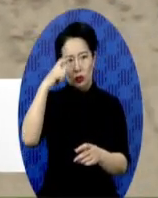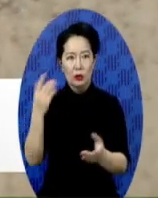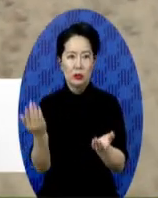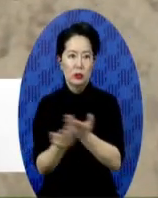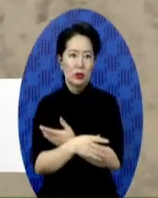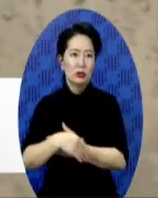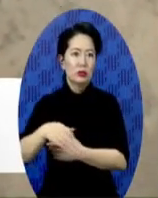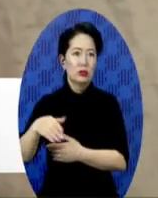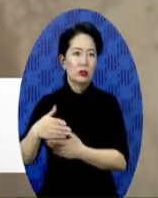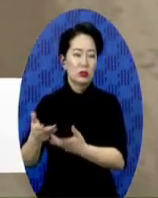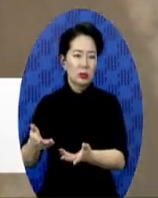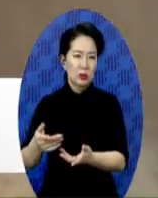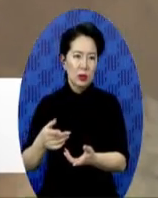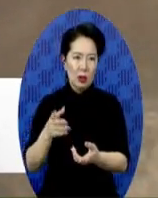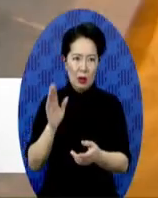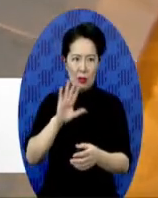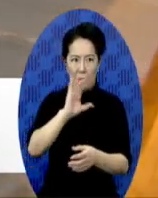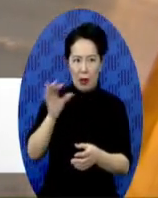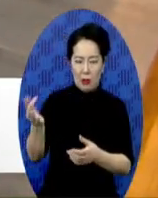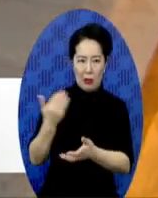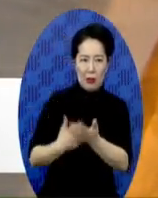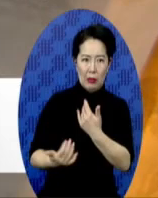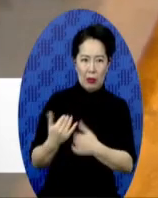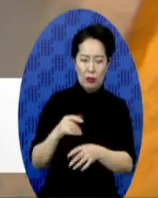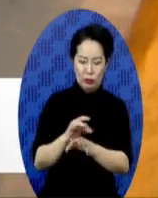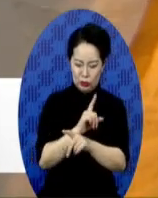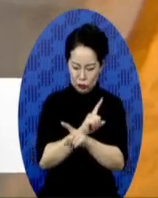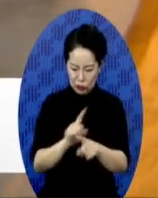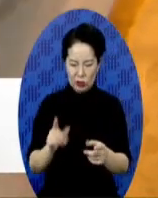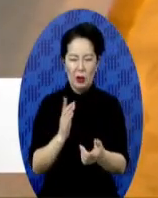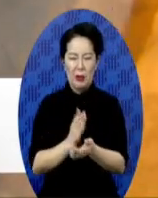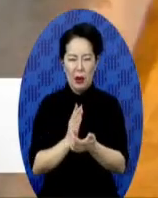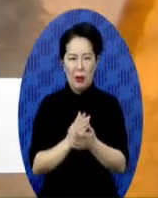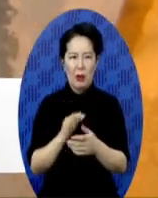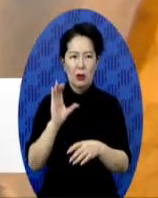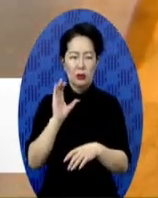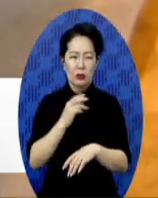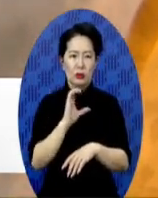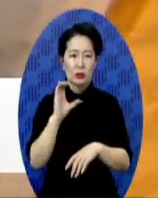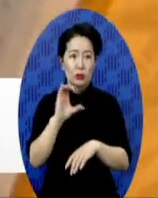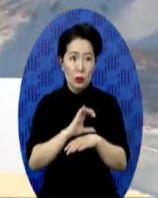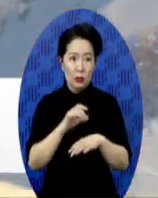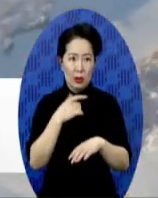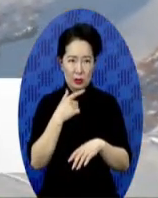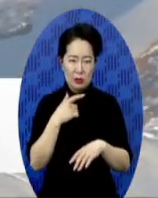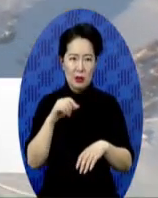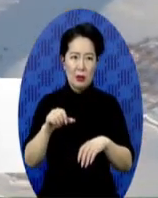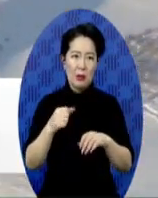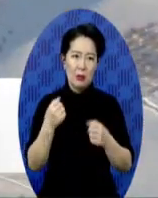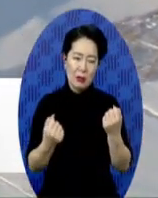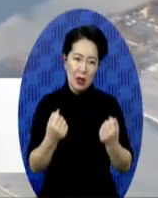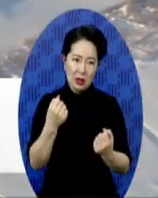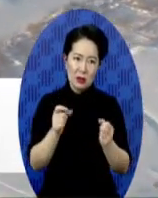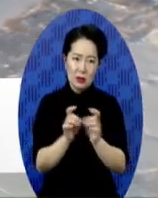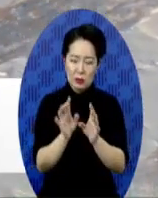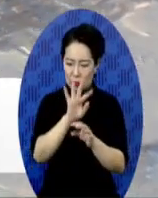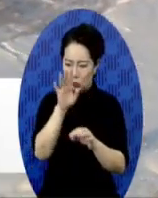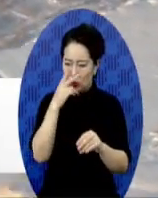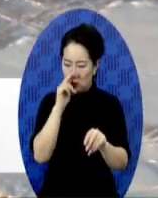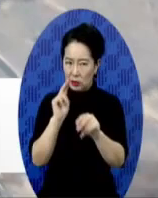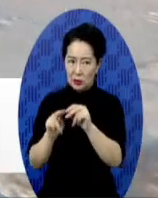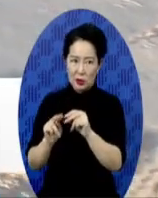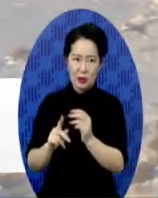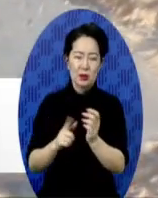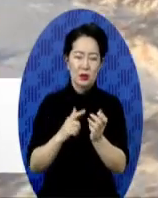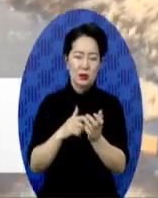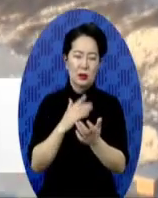компаниуд оруулж ирэх зэрэг зөрчил хүндрэл гарч байгааг сум орон нутгийн төлөөлөлд хэлж байна. Мөн хүнд автомашин техник хэрэгслүүдэд нэгдсэн шалгалт оруулах